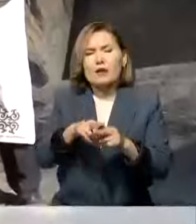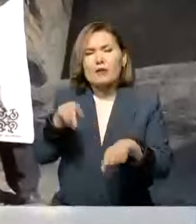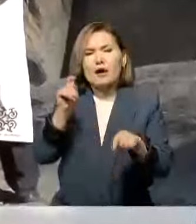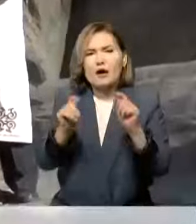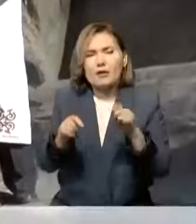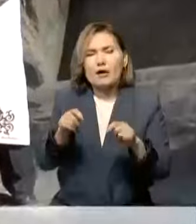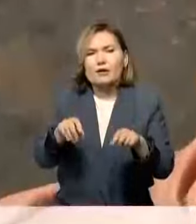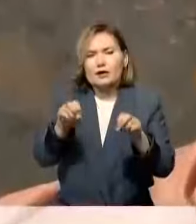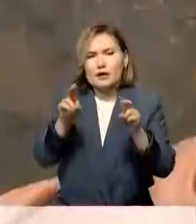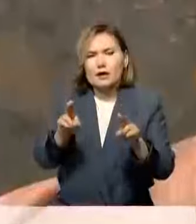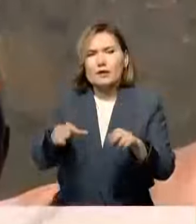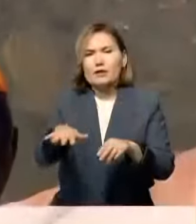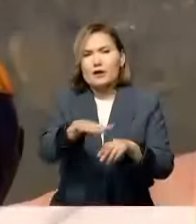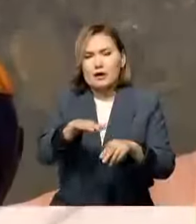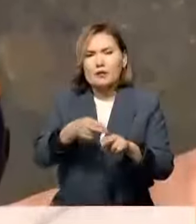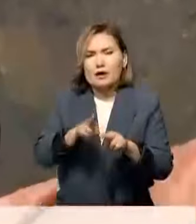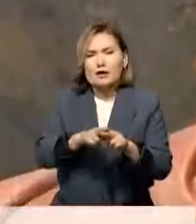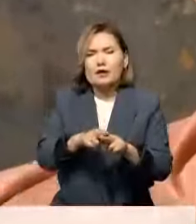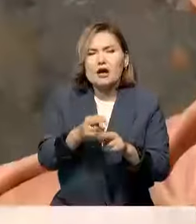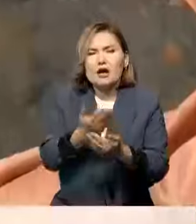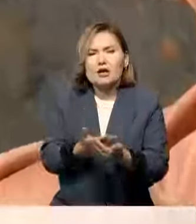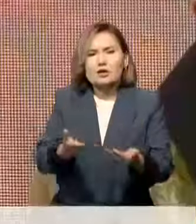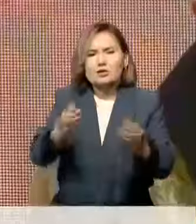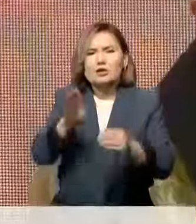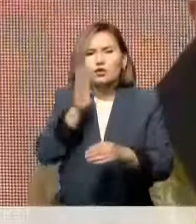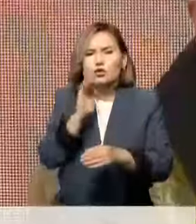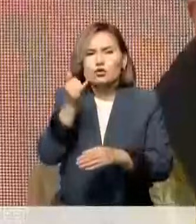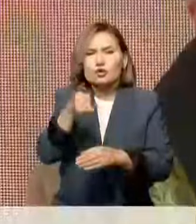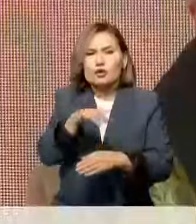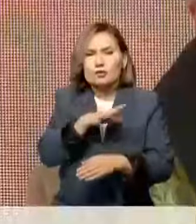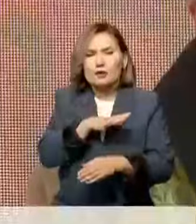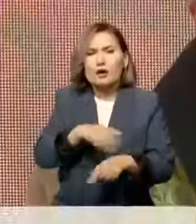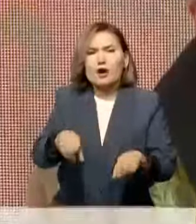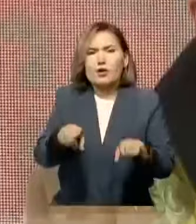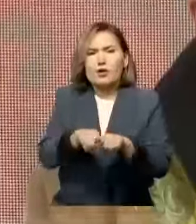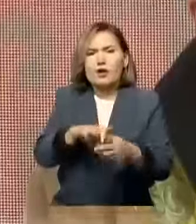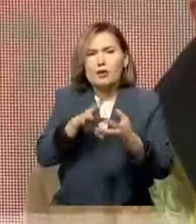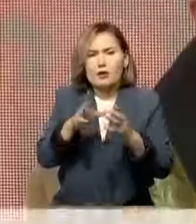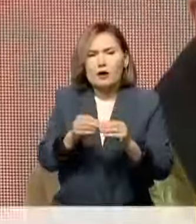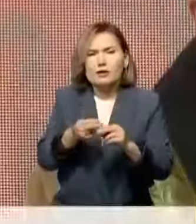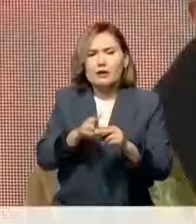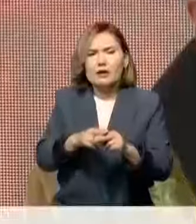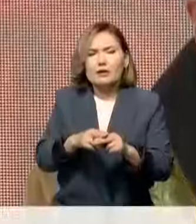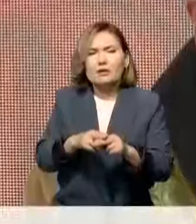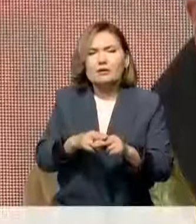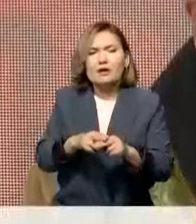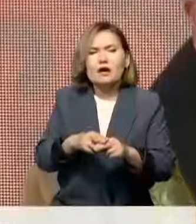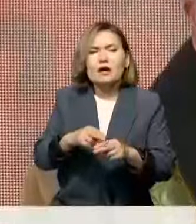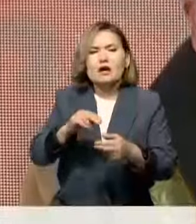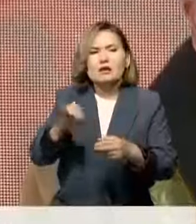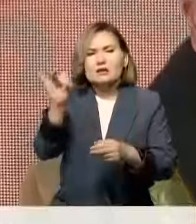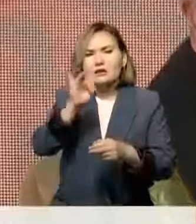мен елшілер осы жерден торсыққа су толтырды. Аталған шараның Сауысқандық